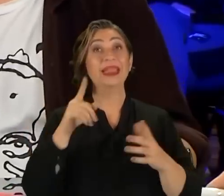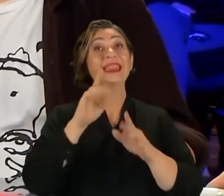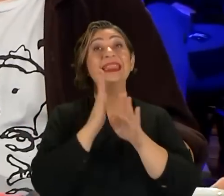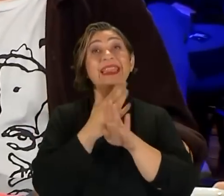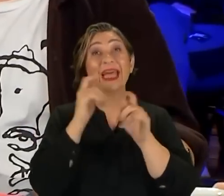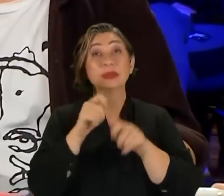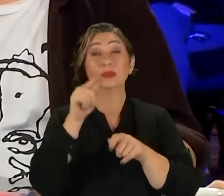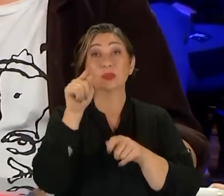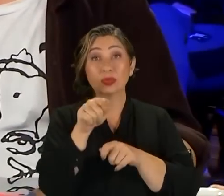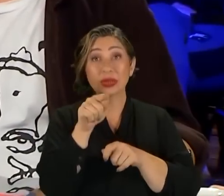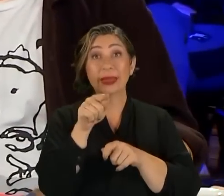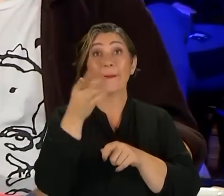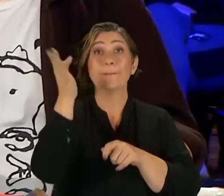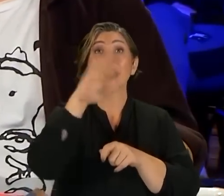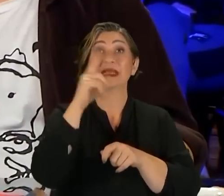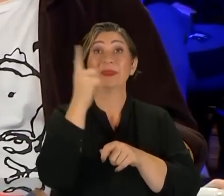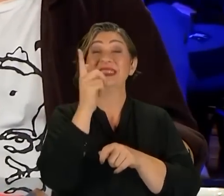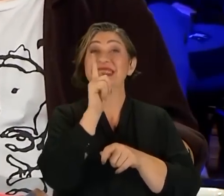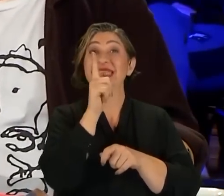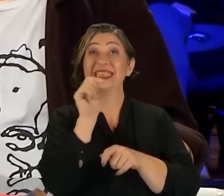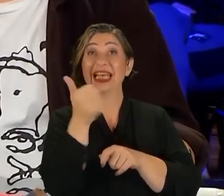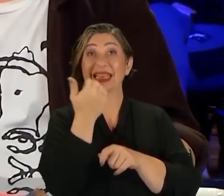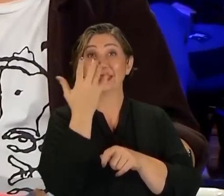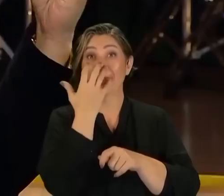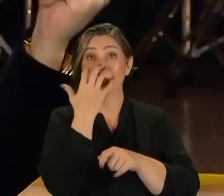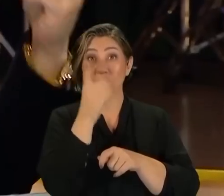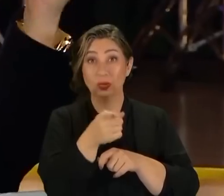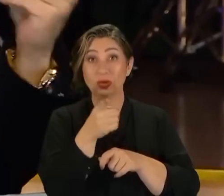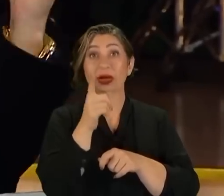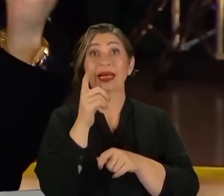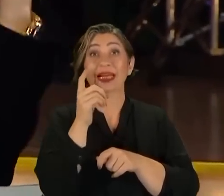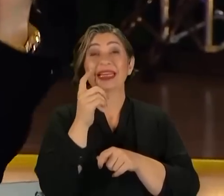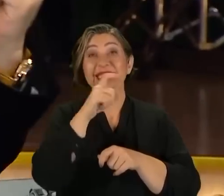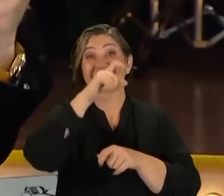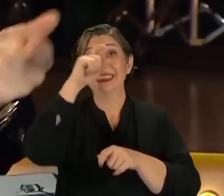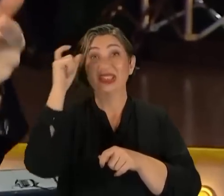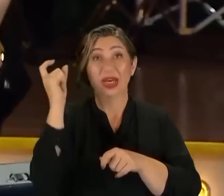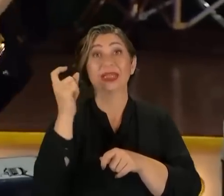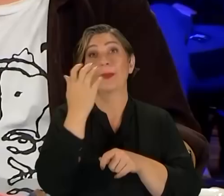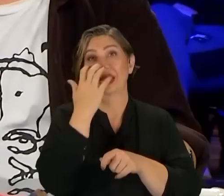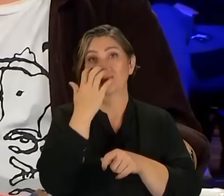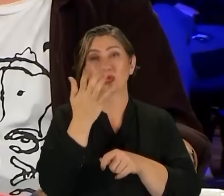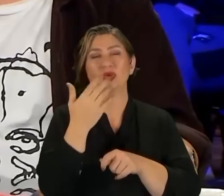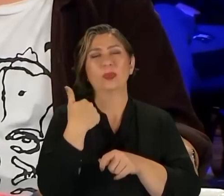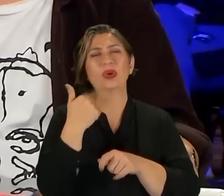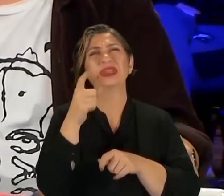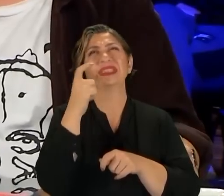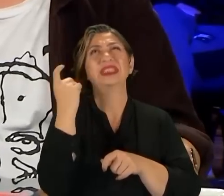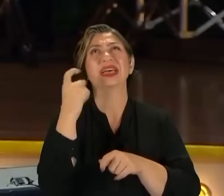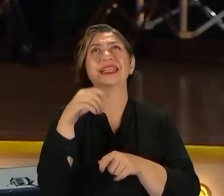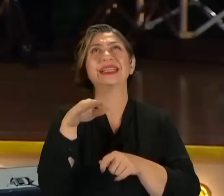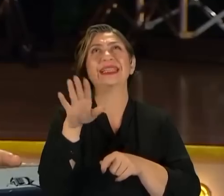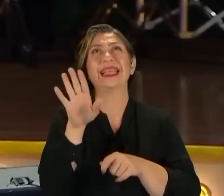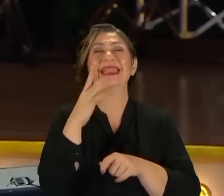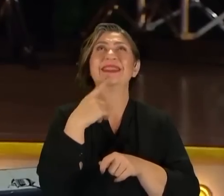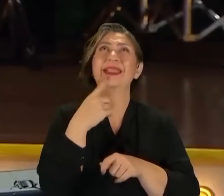bunu yaptınız? Çünkü buradan... Başka bir ses kalitesi bekliyorsunuz. Başka bir sıcaklık. Evet sıcaklık. Ben o sıcaklık olarak